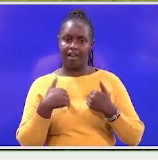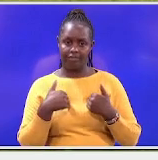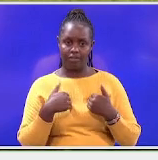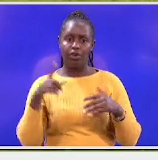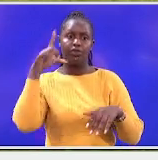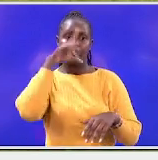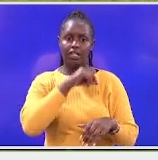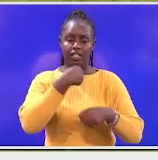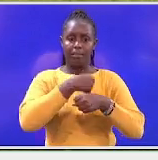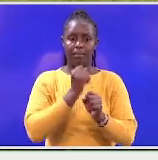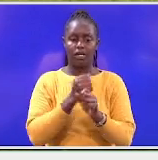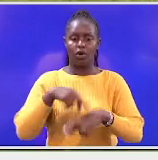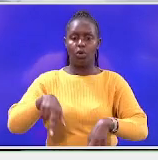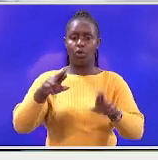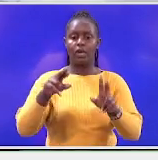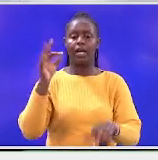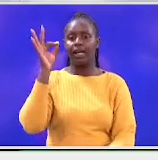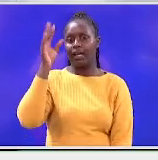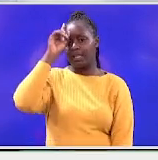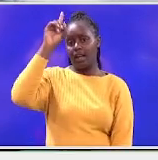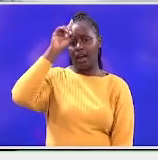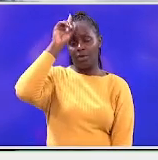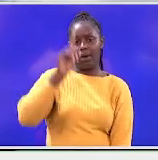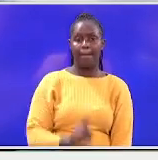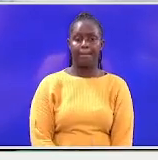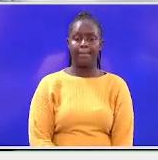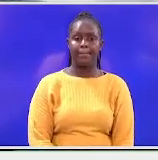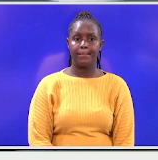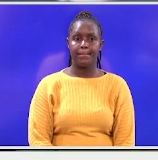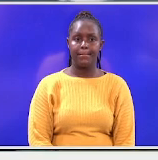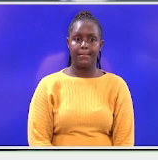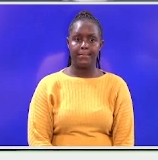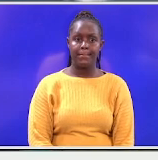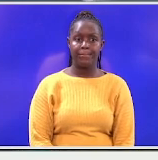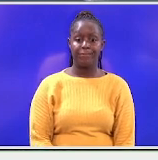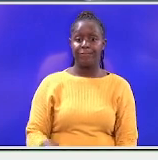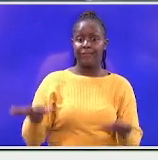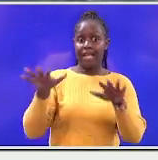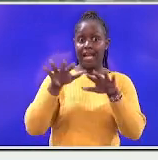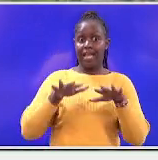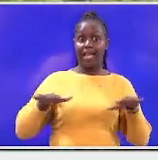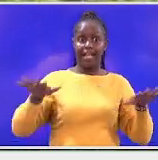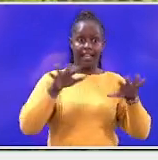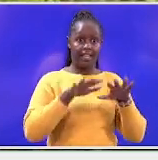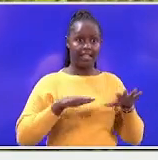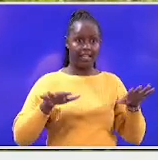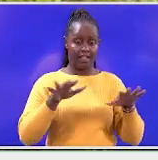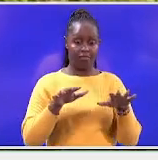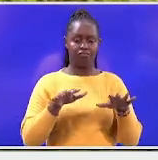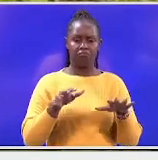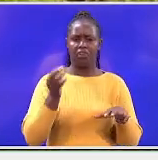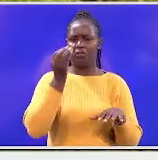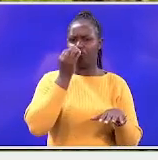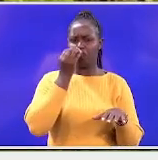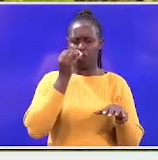finishing all the roads in Nyandarua. Eneo hili ni mojawapo ya maeneo yanayosadikika kuwa na